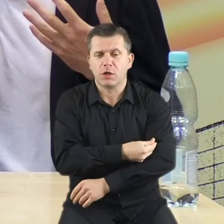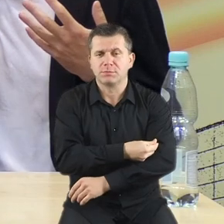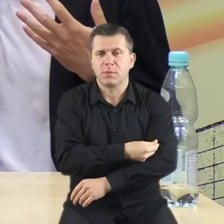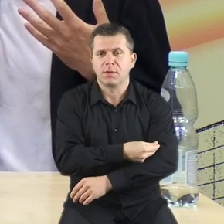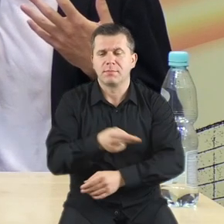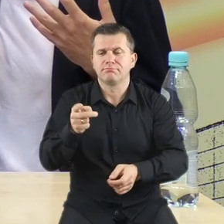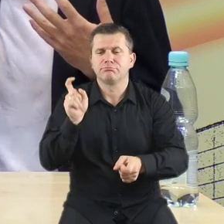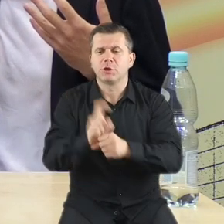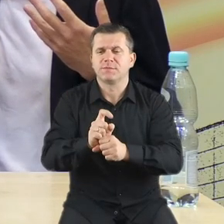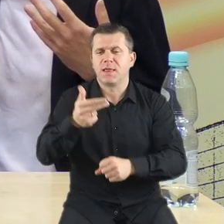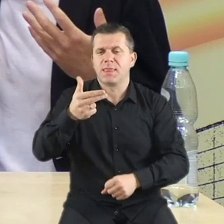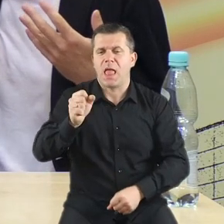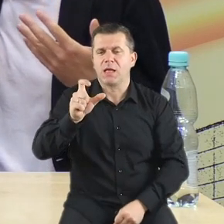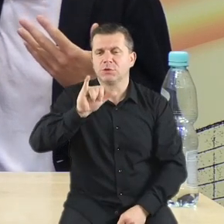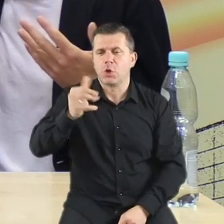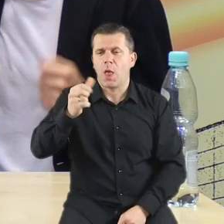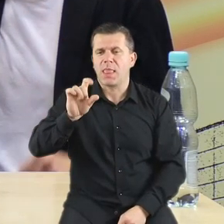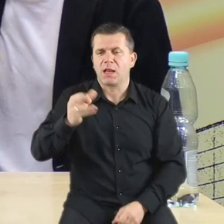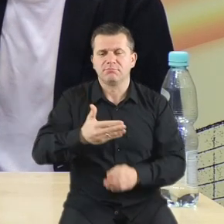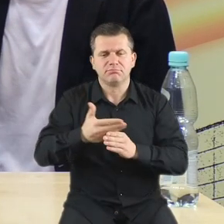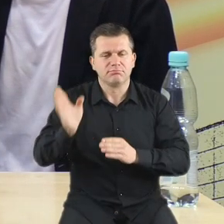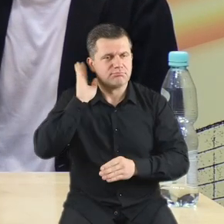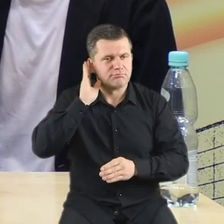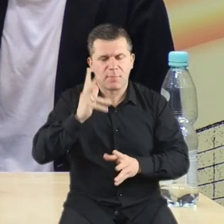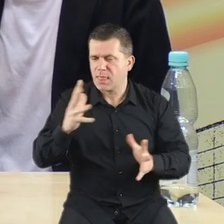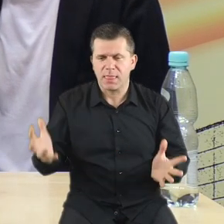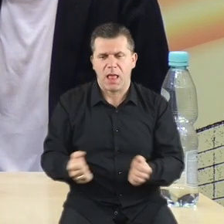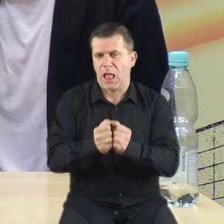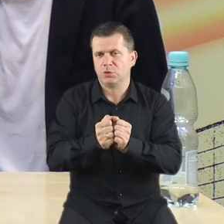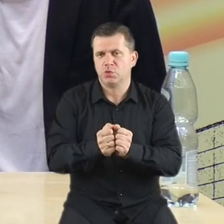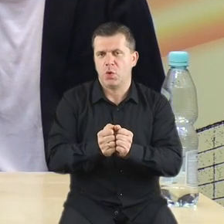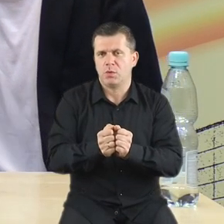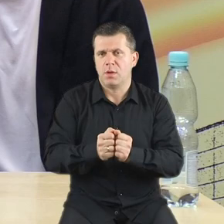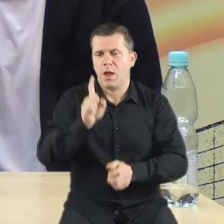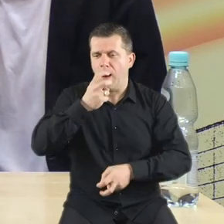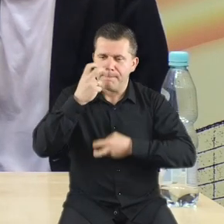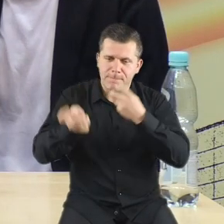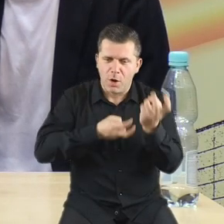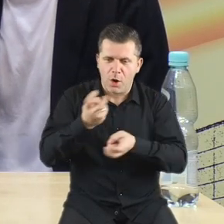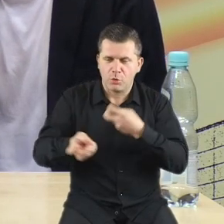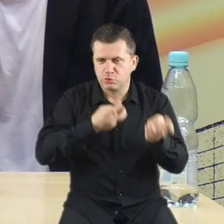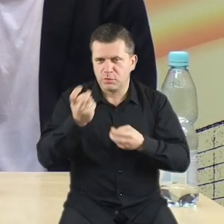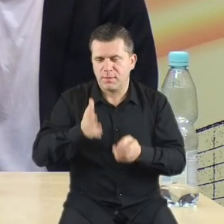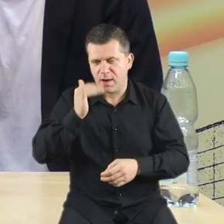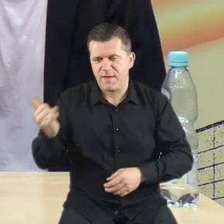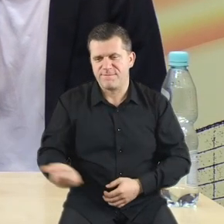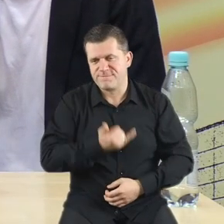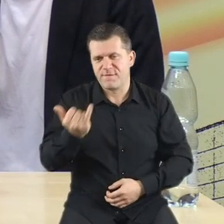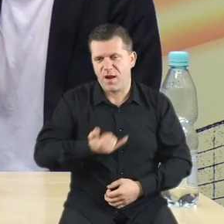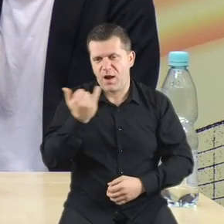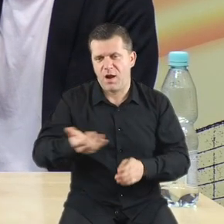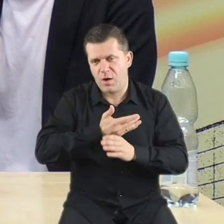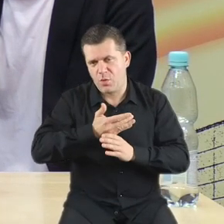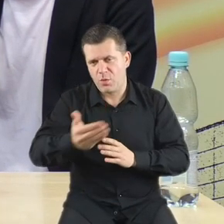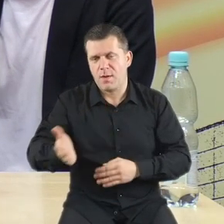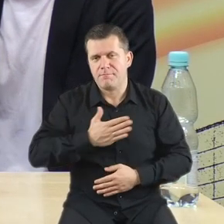nacjonalizm wciąż nie znaleziono, ale poszukiwania ludzie wciąż trwają i liczę na to, że kiedyś się